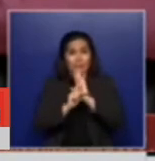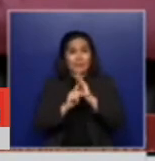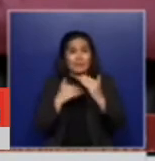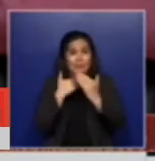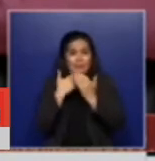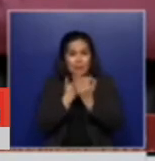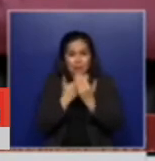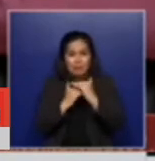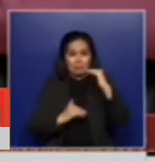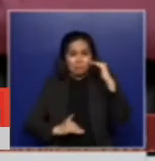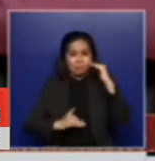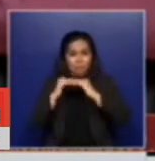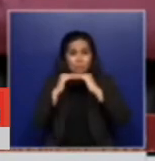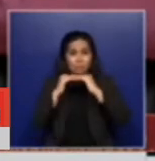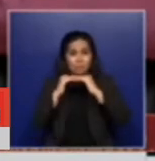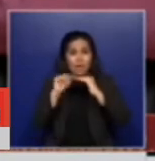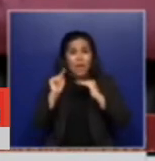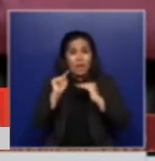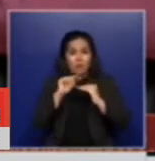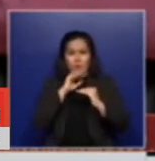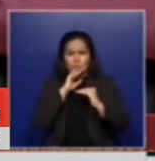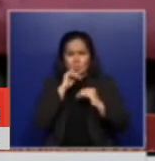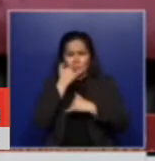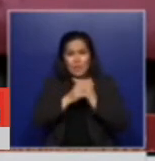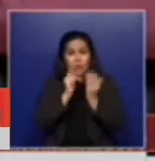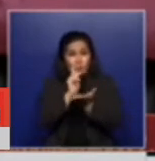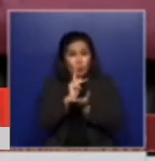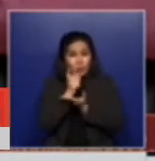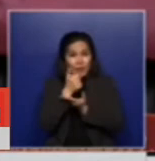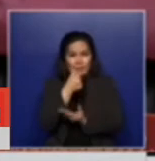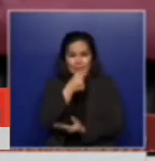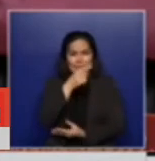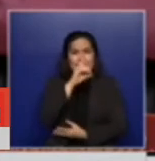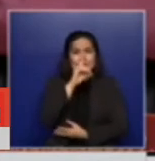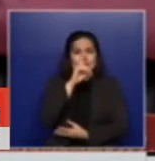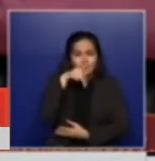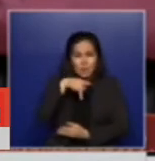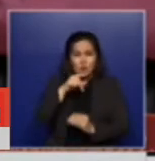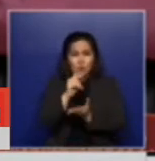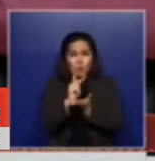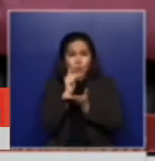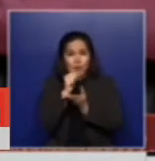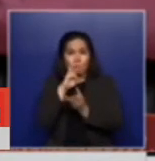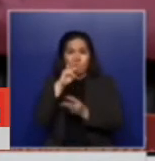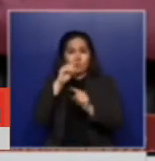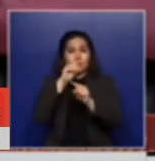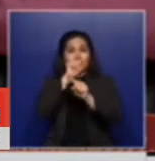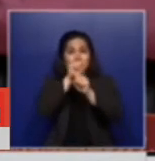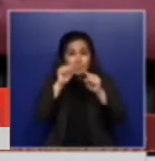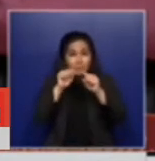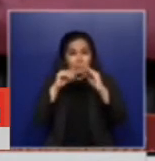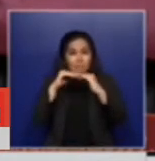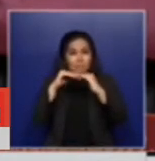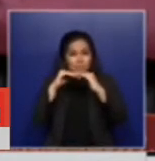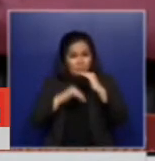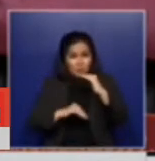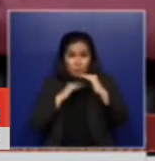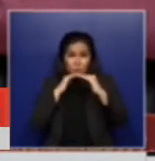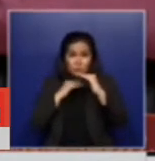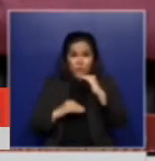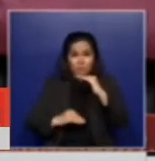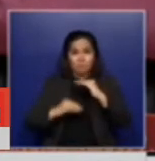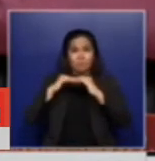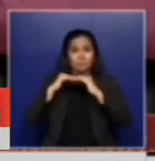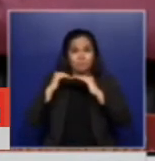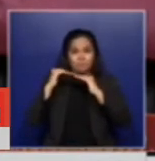ญาตไว้คือร้อยละ60ของ GDP เนี่ยถ้ามันเกินไปเมื่อไหร่เนี่ยรัฐบาลไม่สามารถกู้เงินเพื่อม